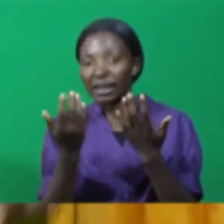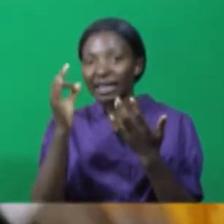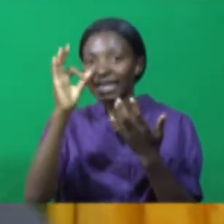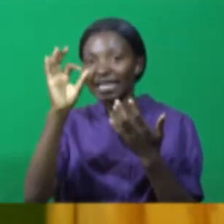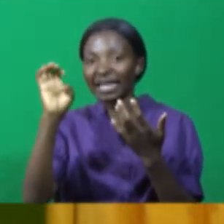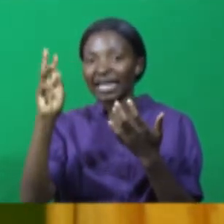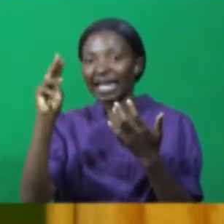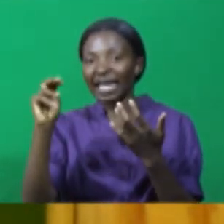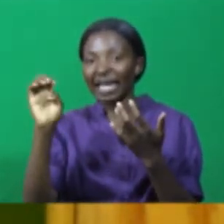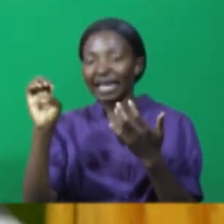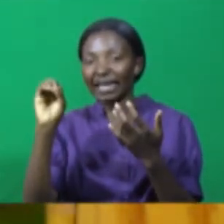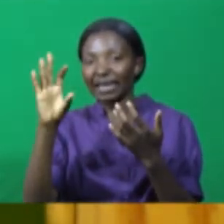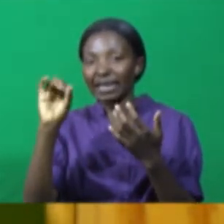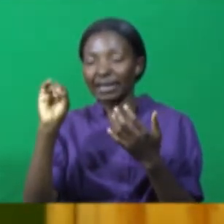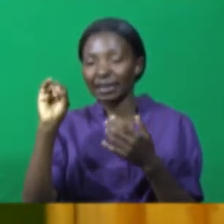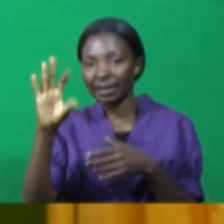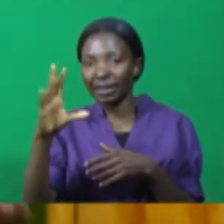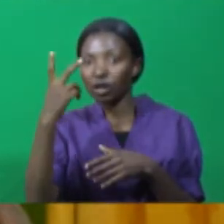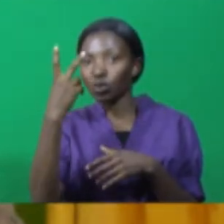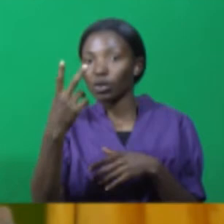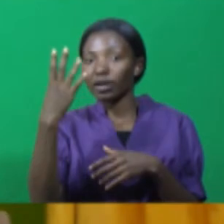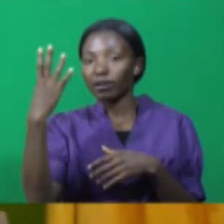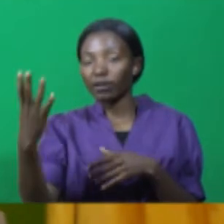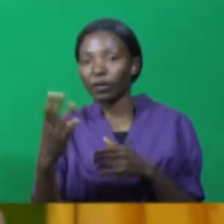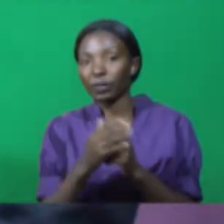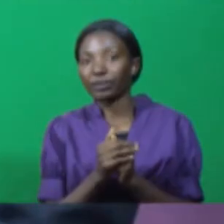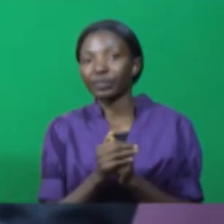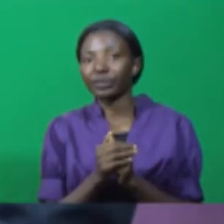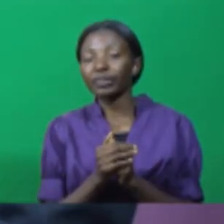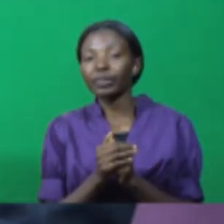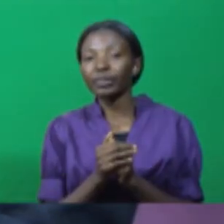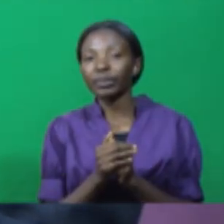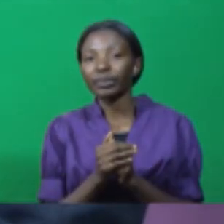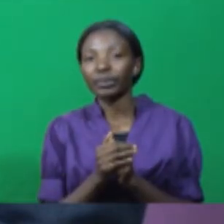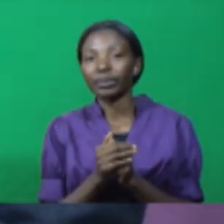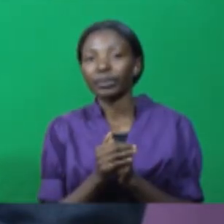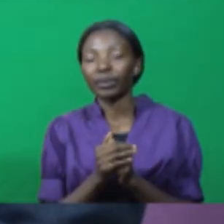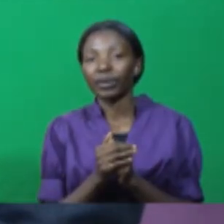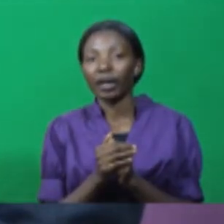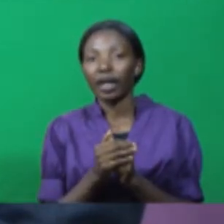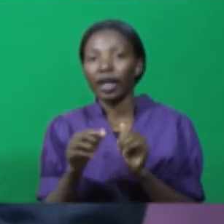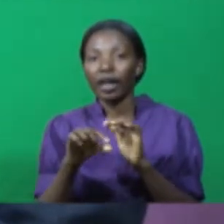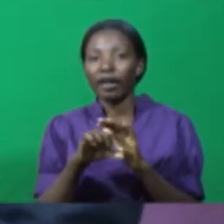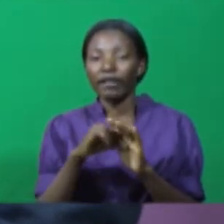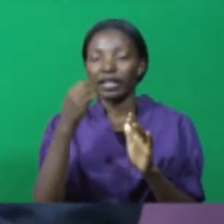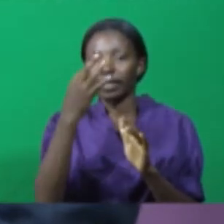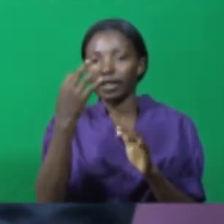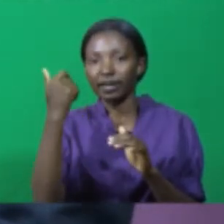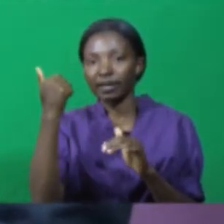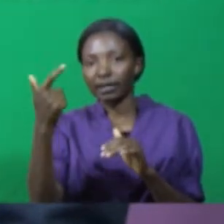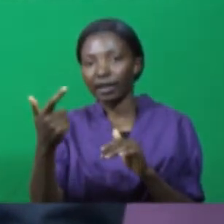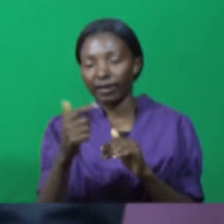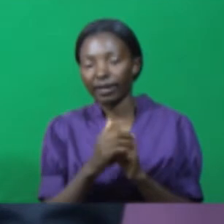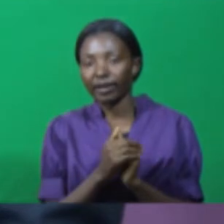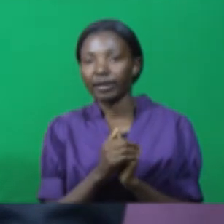Genesis 24. Genesis 24. Kuona nguva dzedu dzafamba asi ndingangoiverenga iyo. Genesis 24 pa 37.